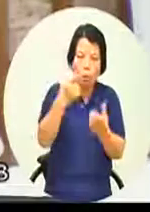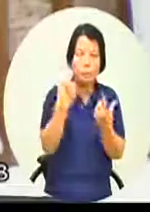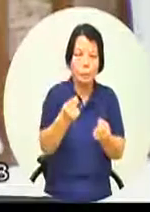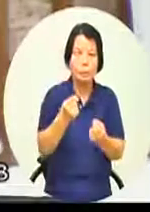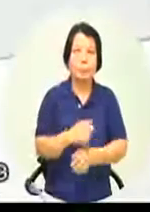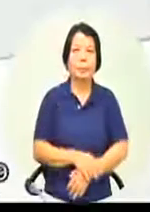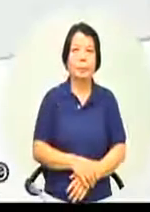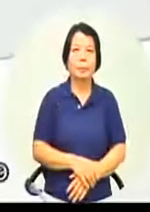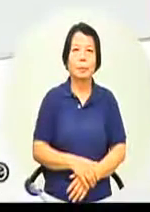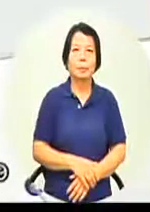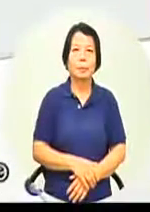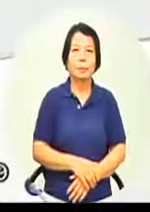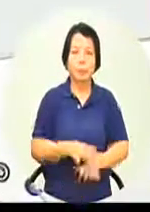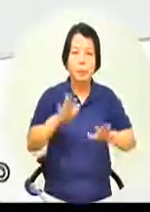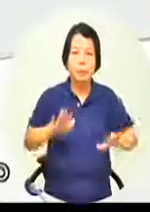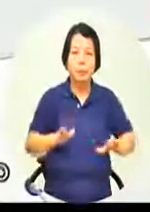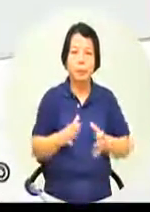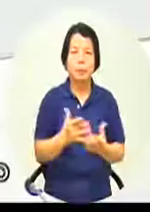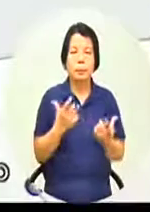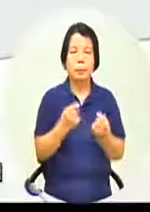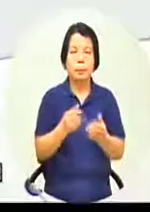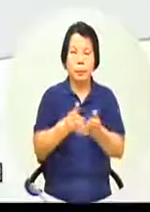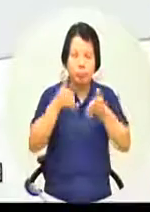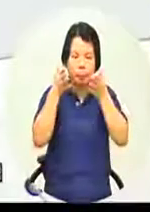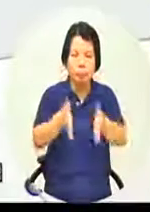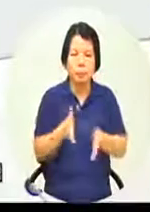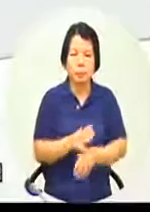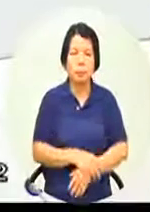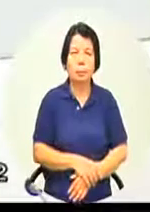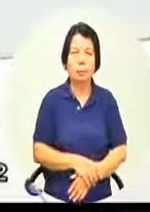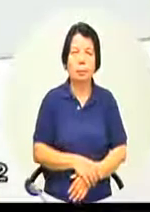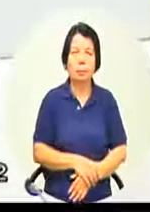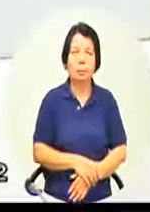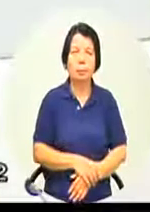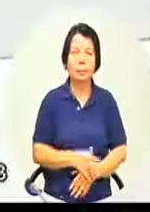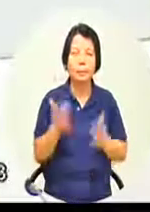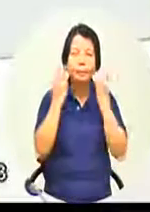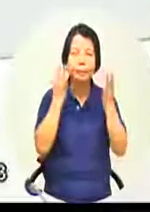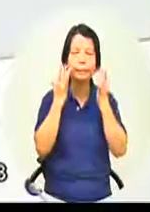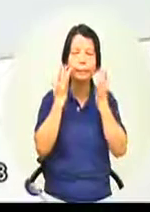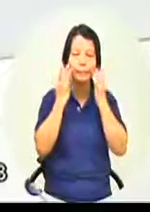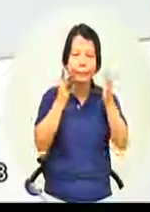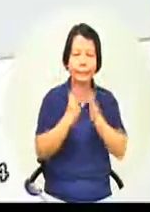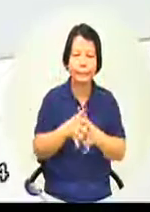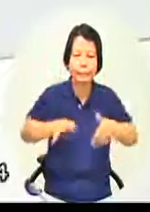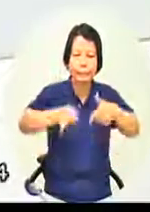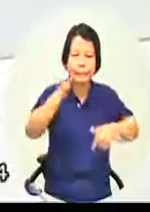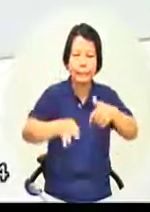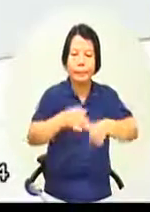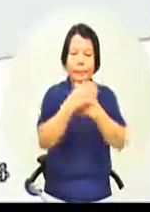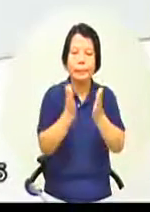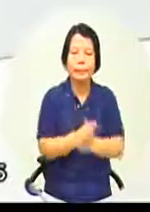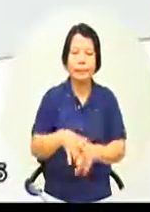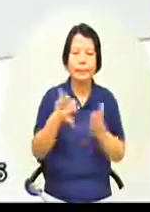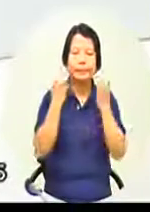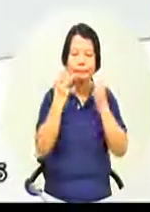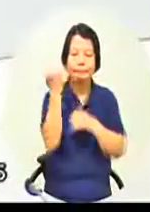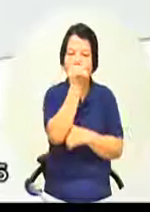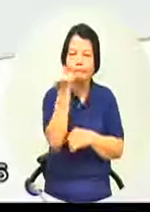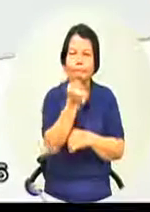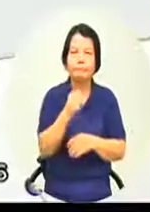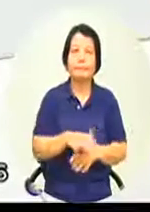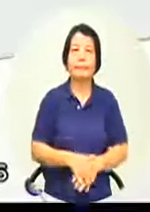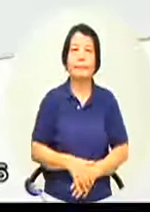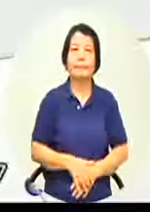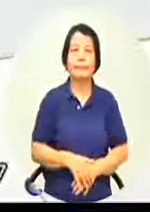那我今天还是一样针对菜价菜虫的问题哈，要来跟局长讨论哦。